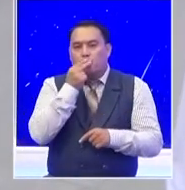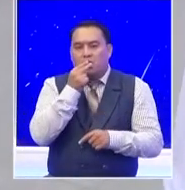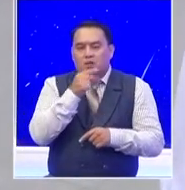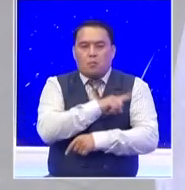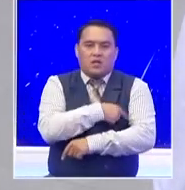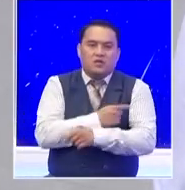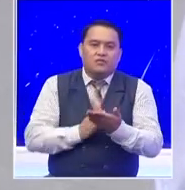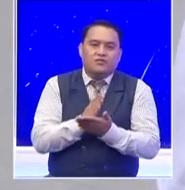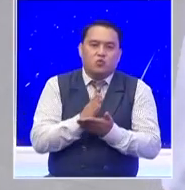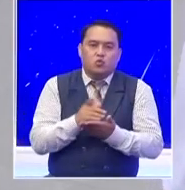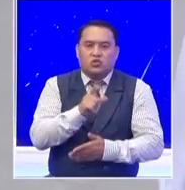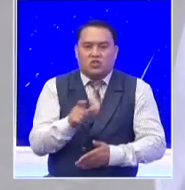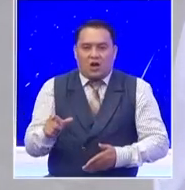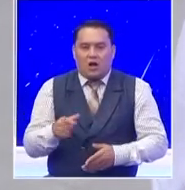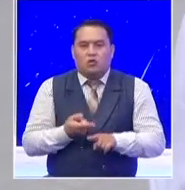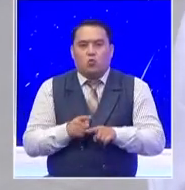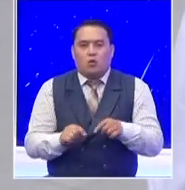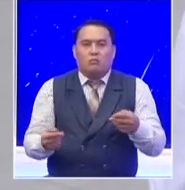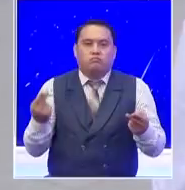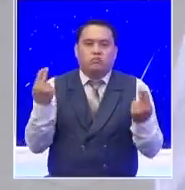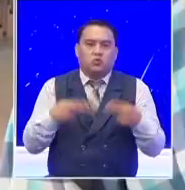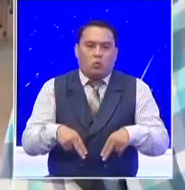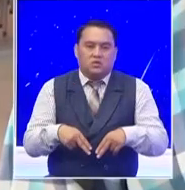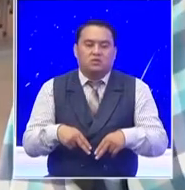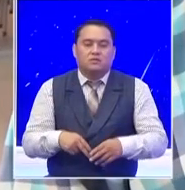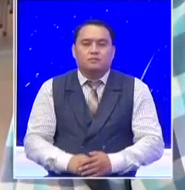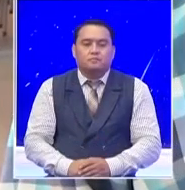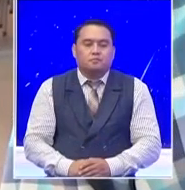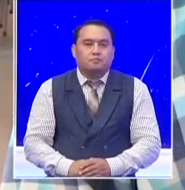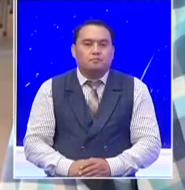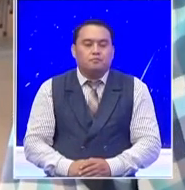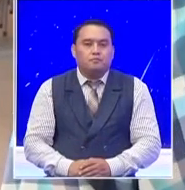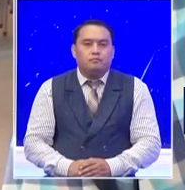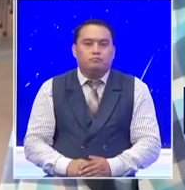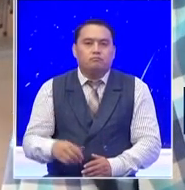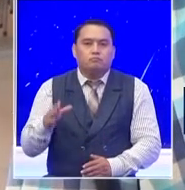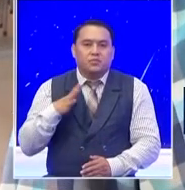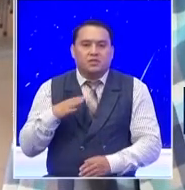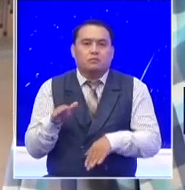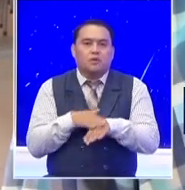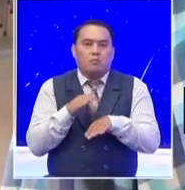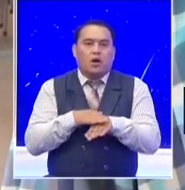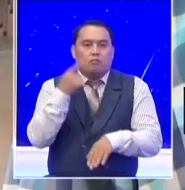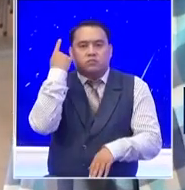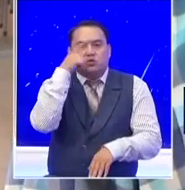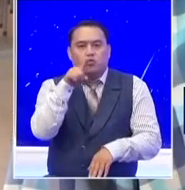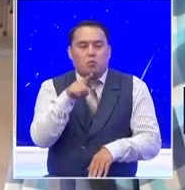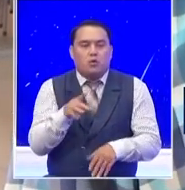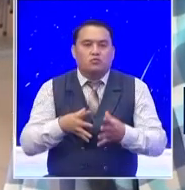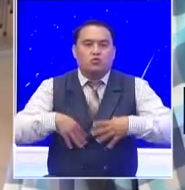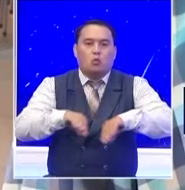медицинских работников, которые стояли на блокпостах. Вирус добра был именно придуман в